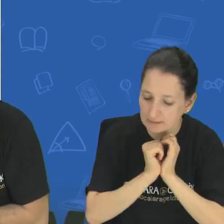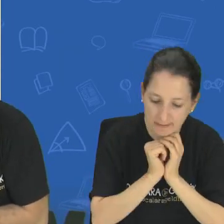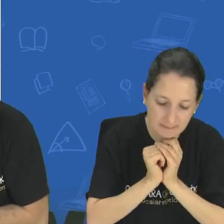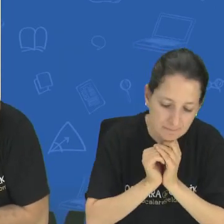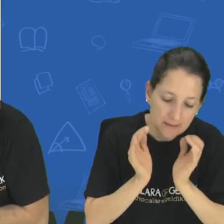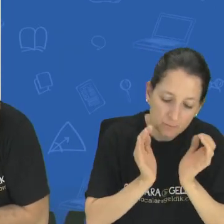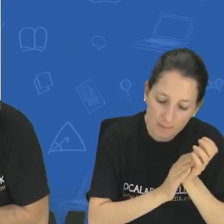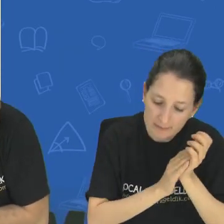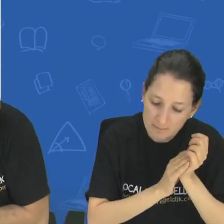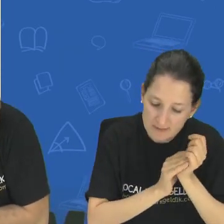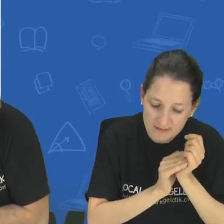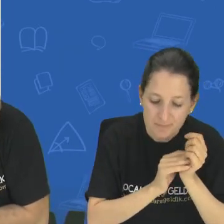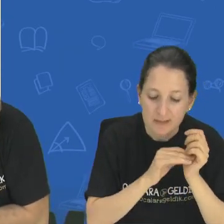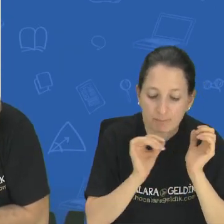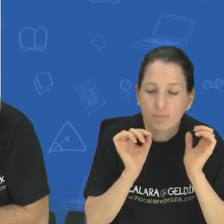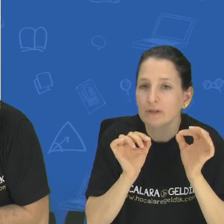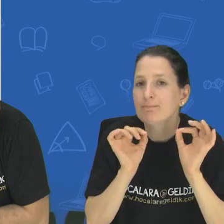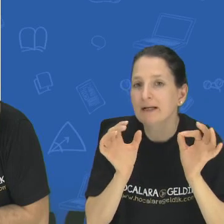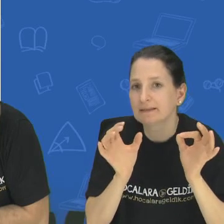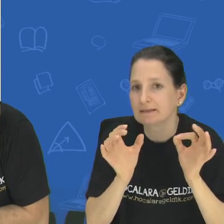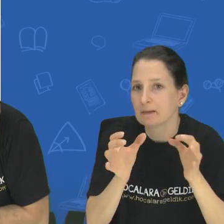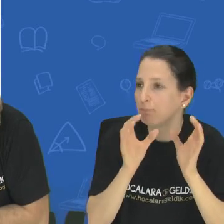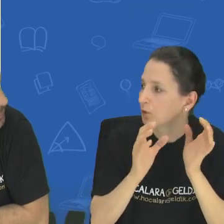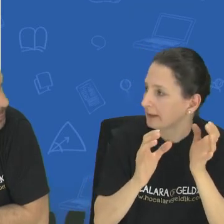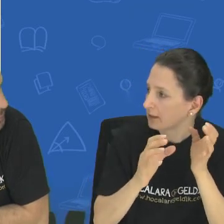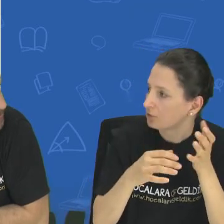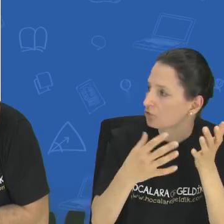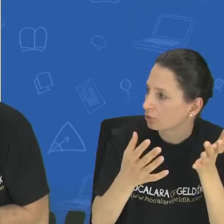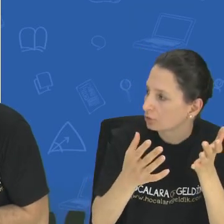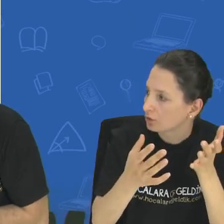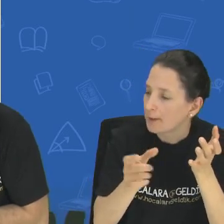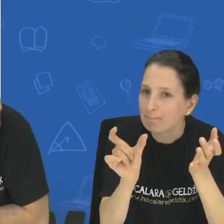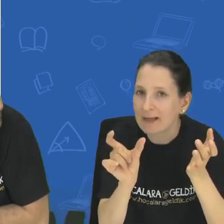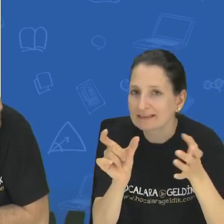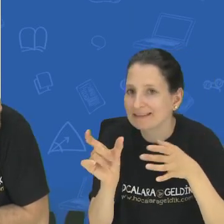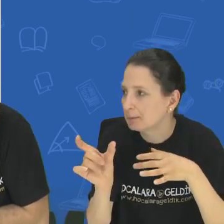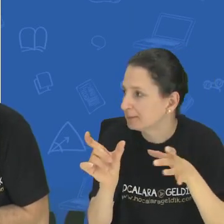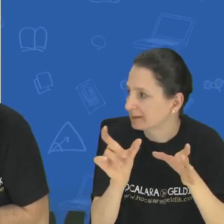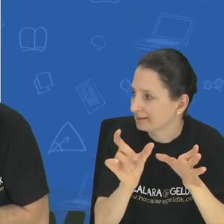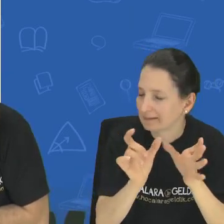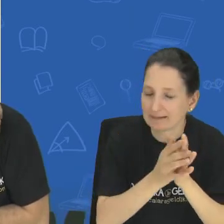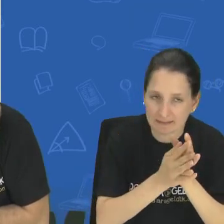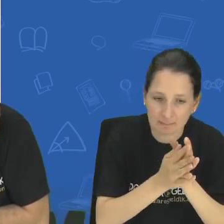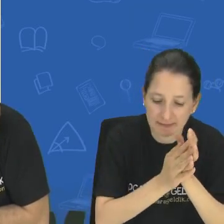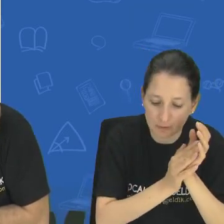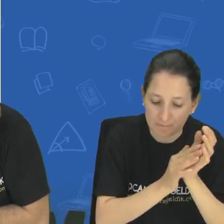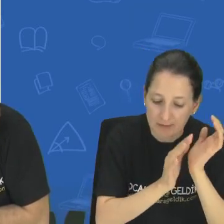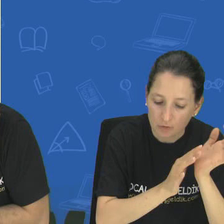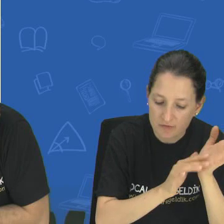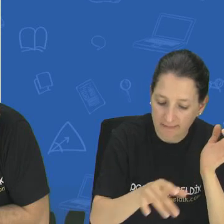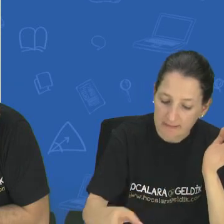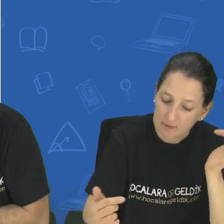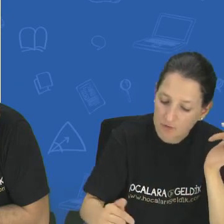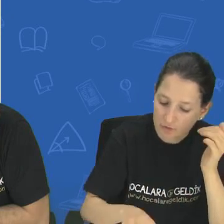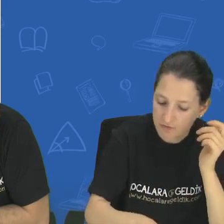önemli noktaları verdik. Polimer kimyası. Polimer, poli çoklu, mer yapı anlamına geliyor.